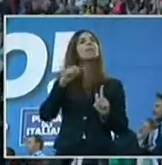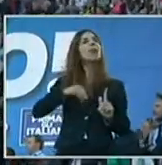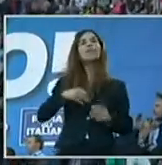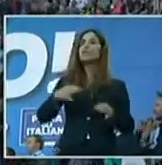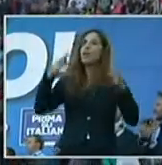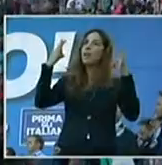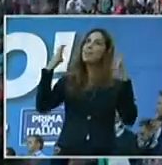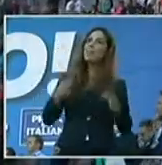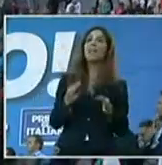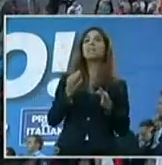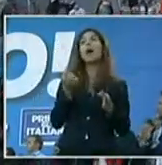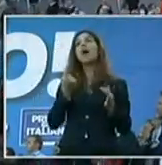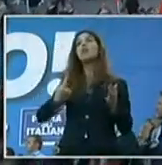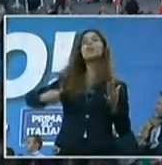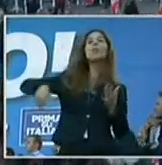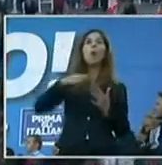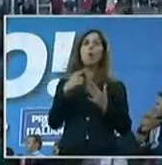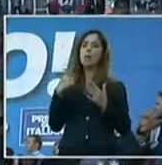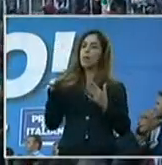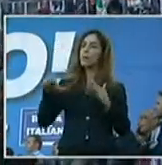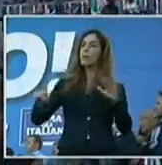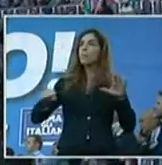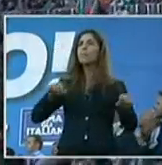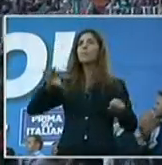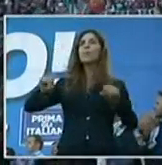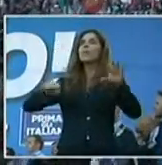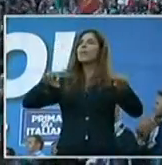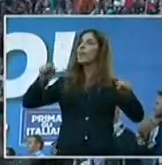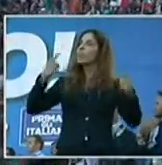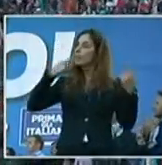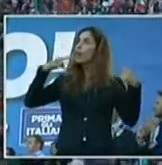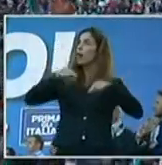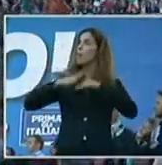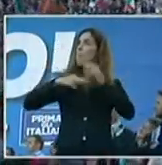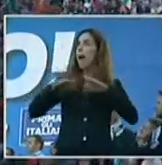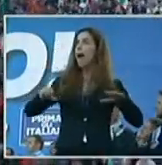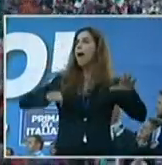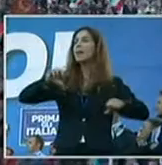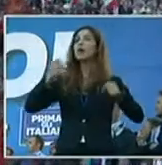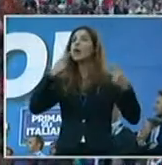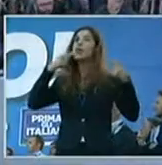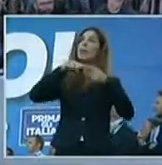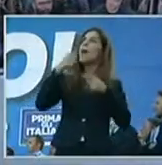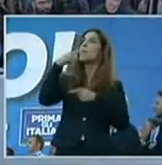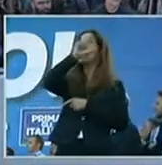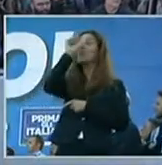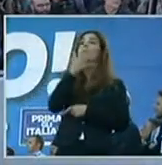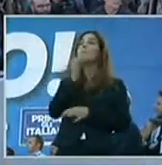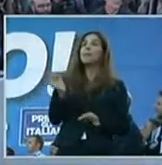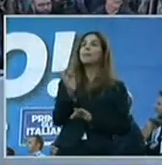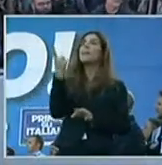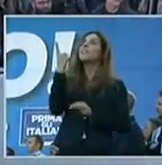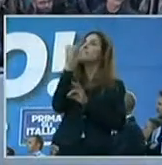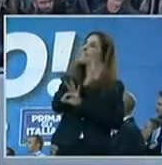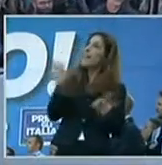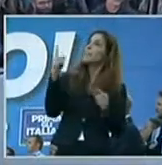noi riprenderemo per mano questo splendido paese senza aspettare gli ordini